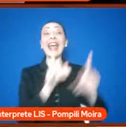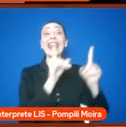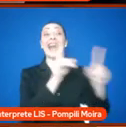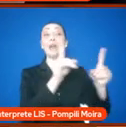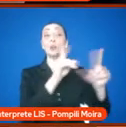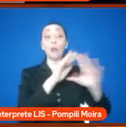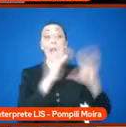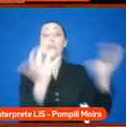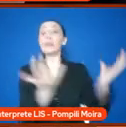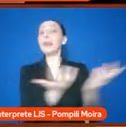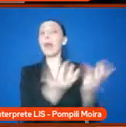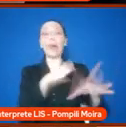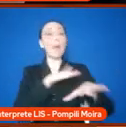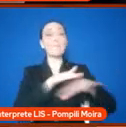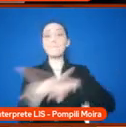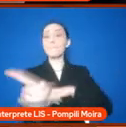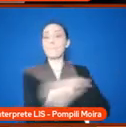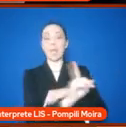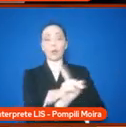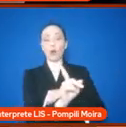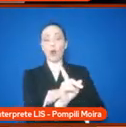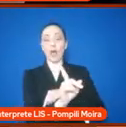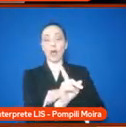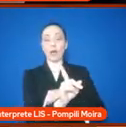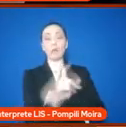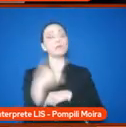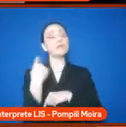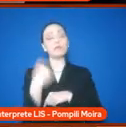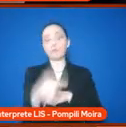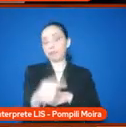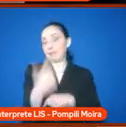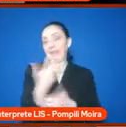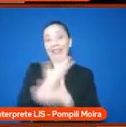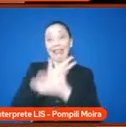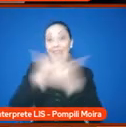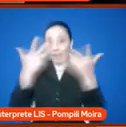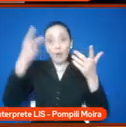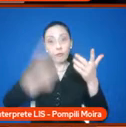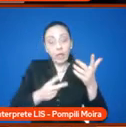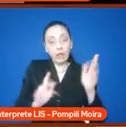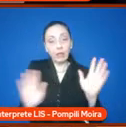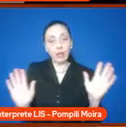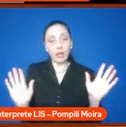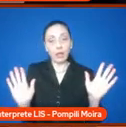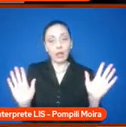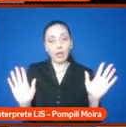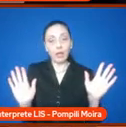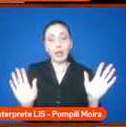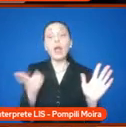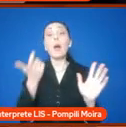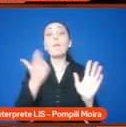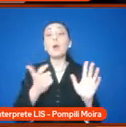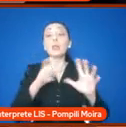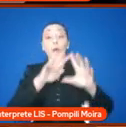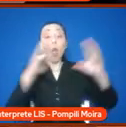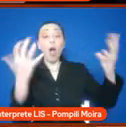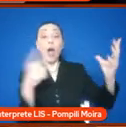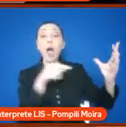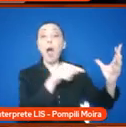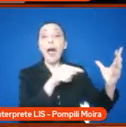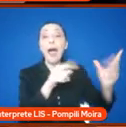un modo molto duro di porre la realtà, perché la terra, la natura non